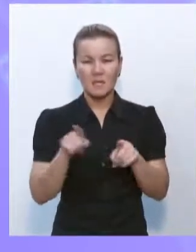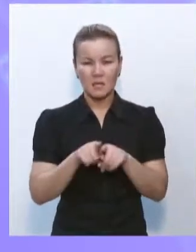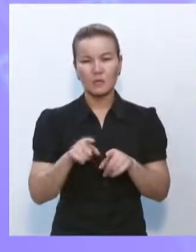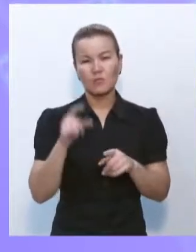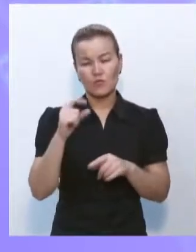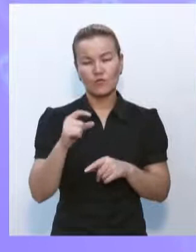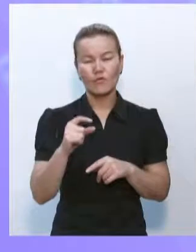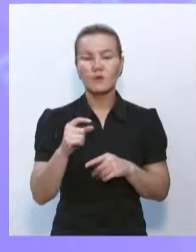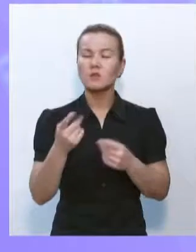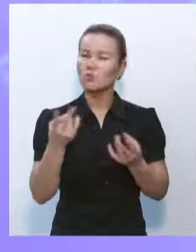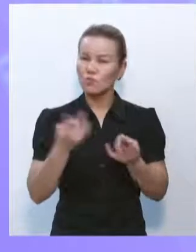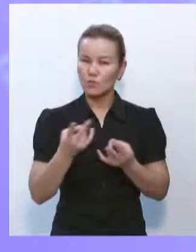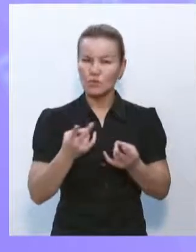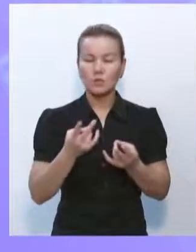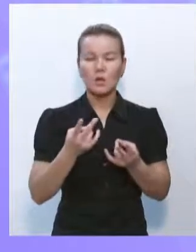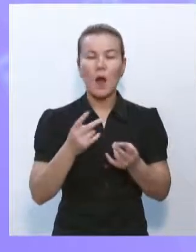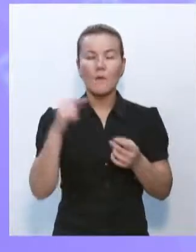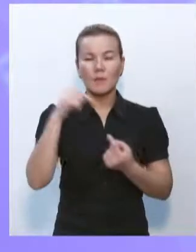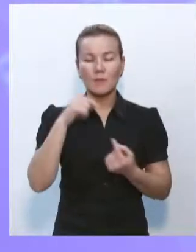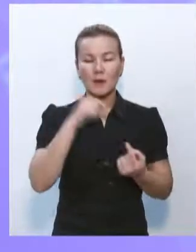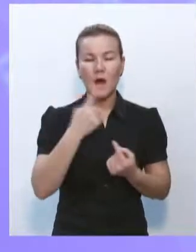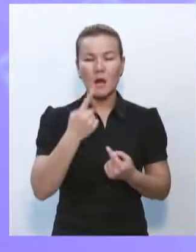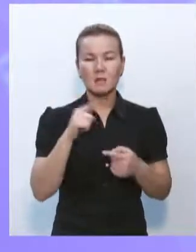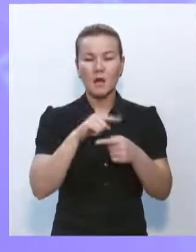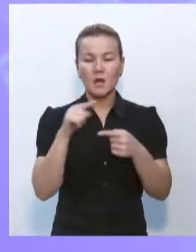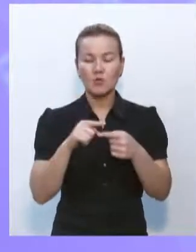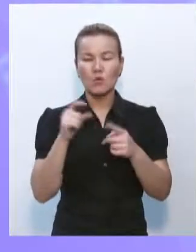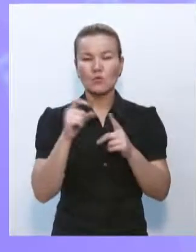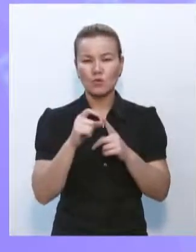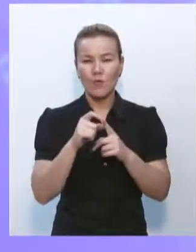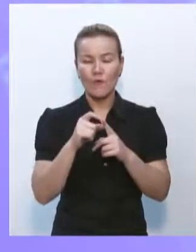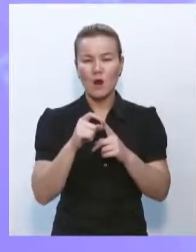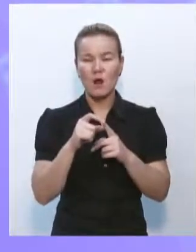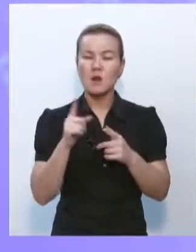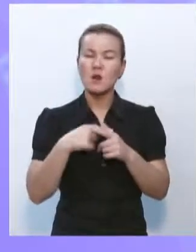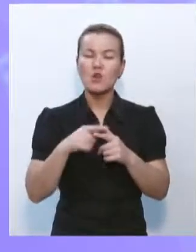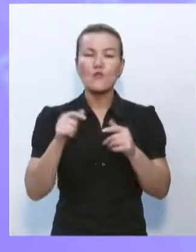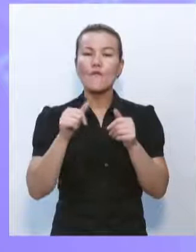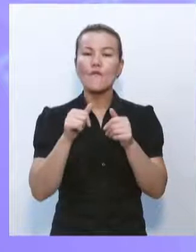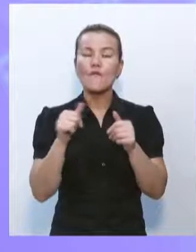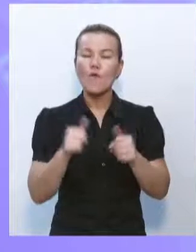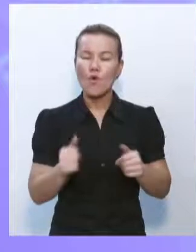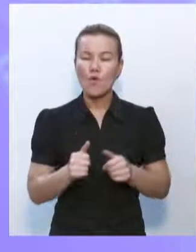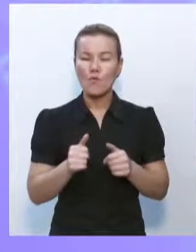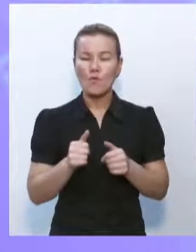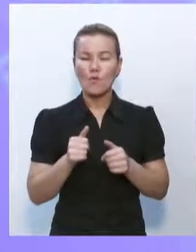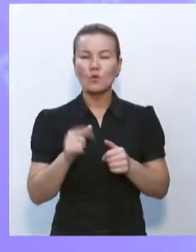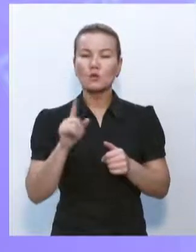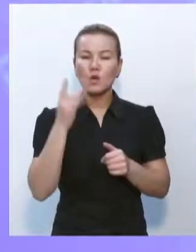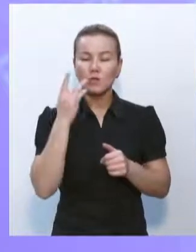таких букв, необходимо подобрать однокоренное слово или форму, в которой